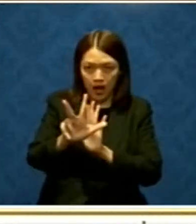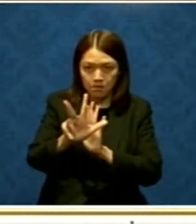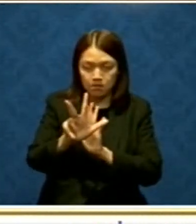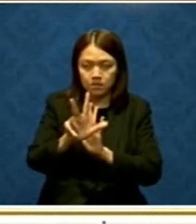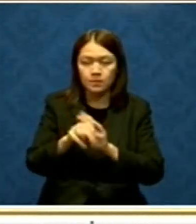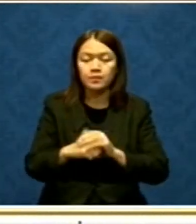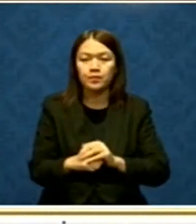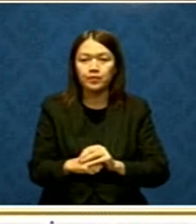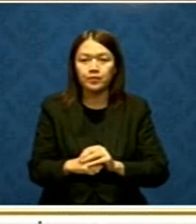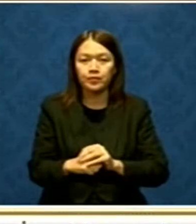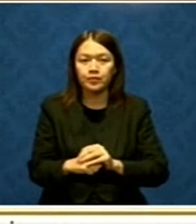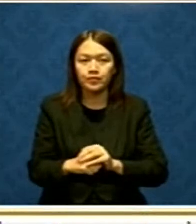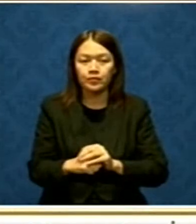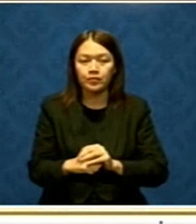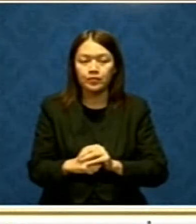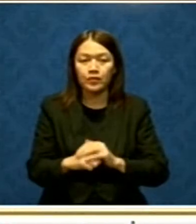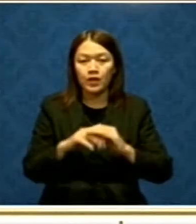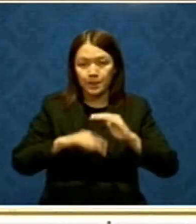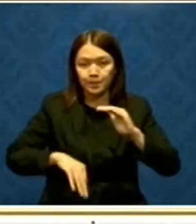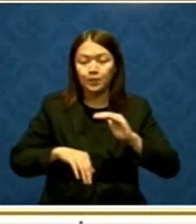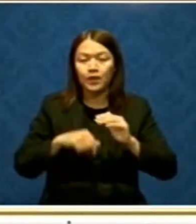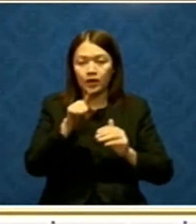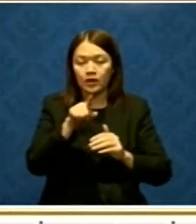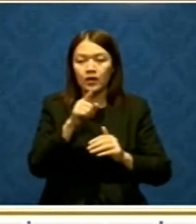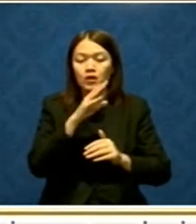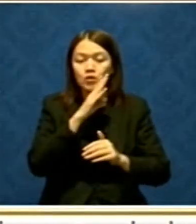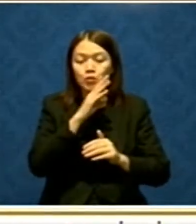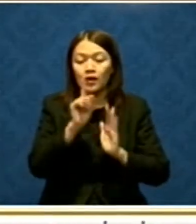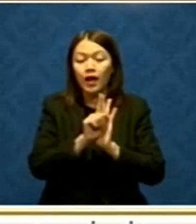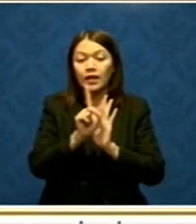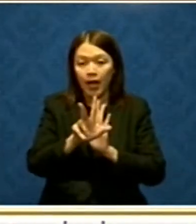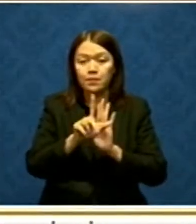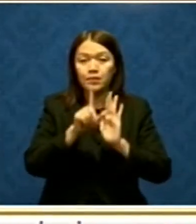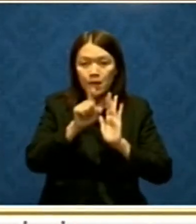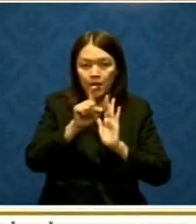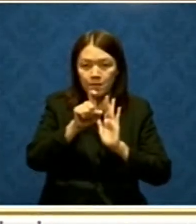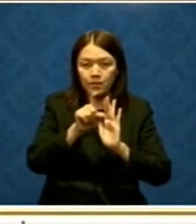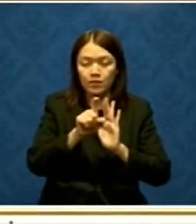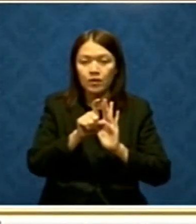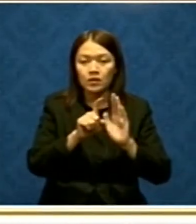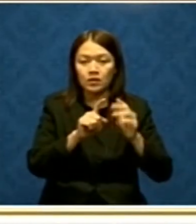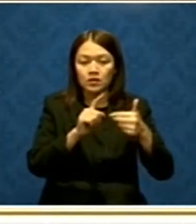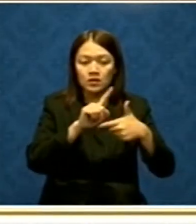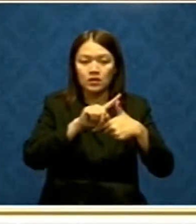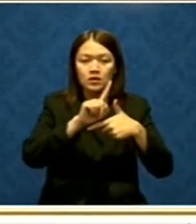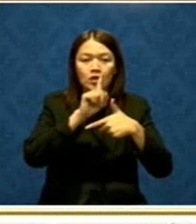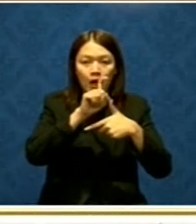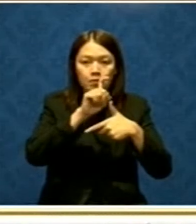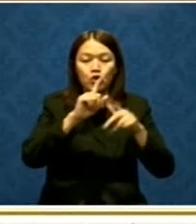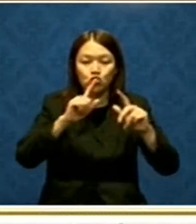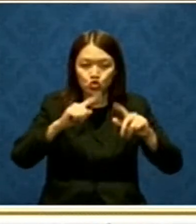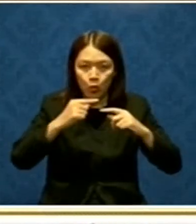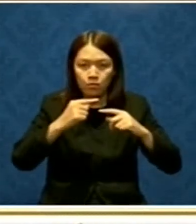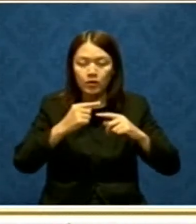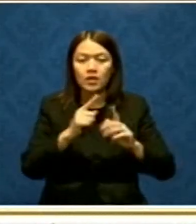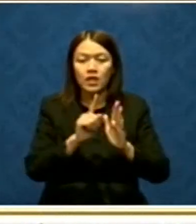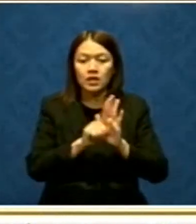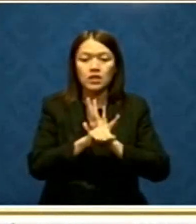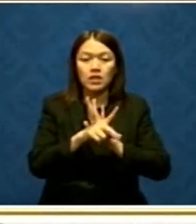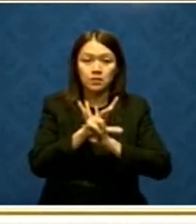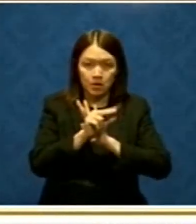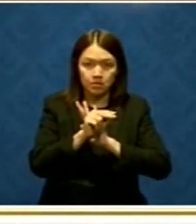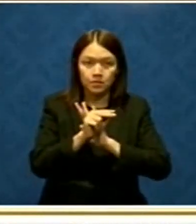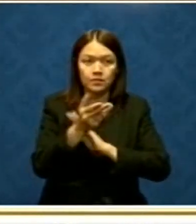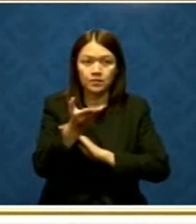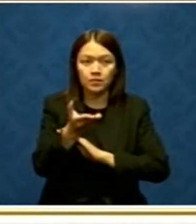และทั้งตอบก็ทั้ง2ถามและตอบภายในเวลา30นาทีครับ